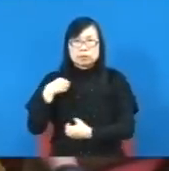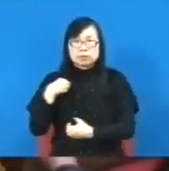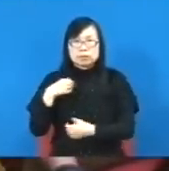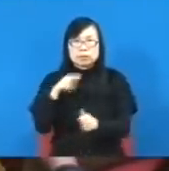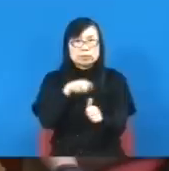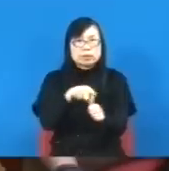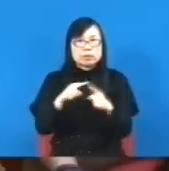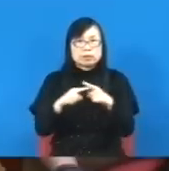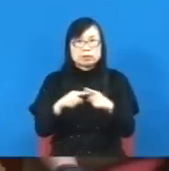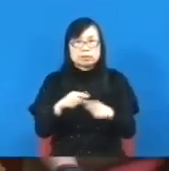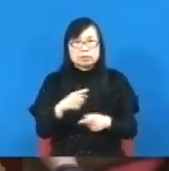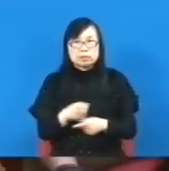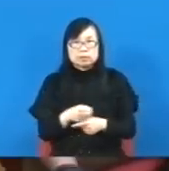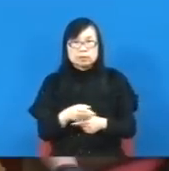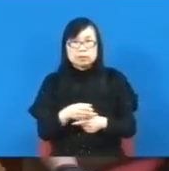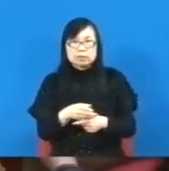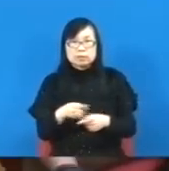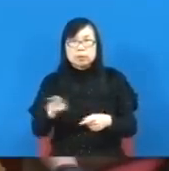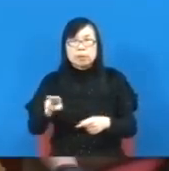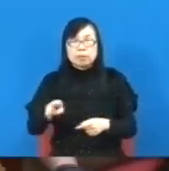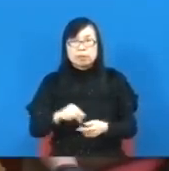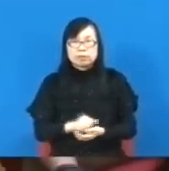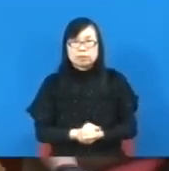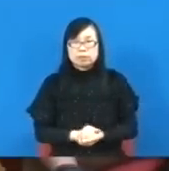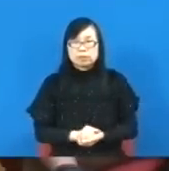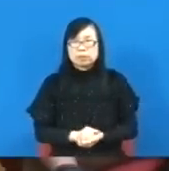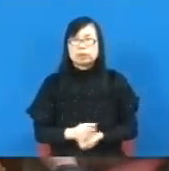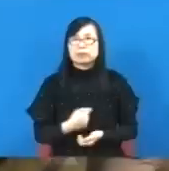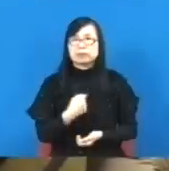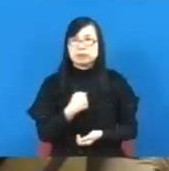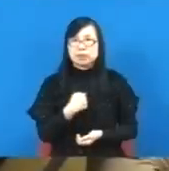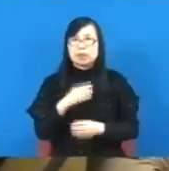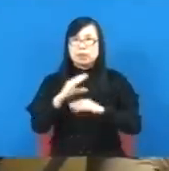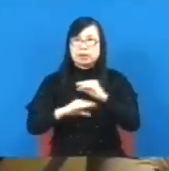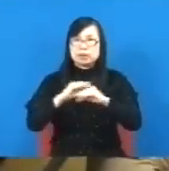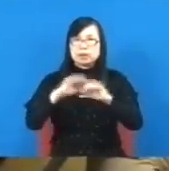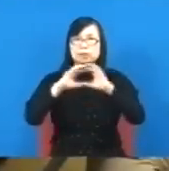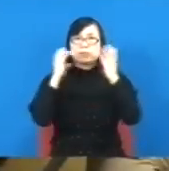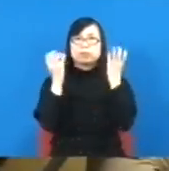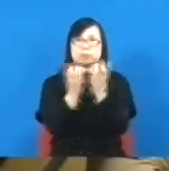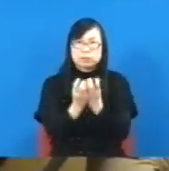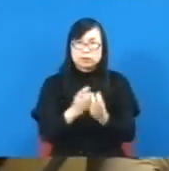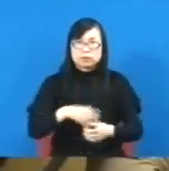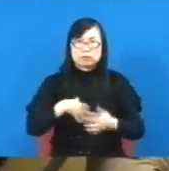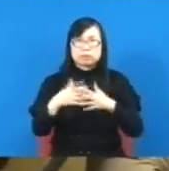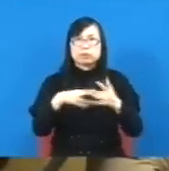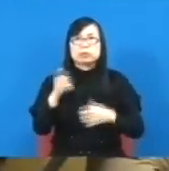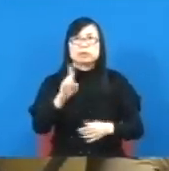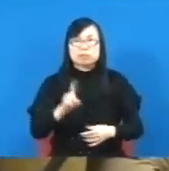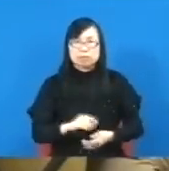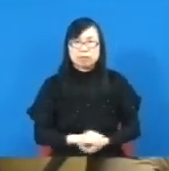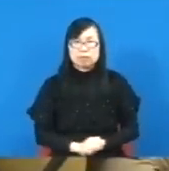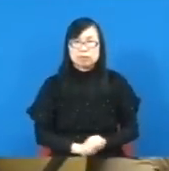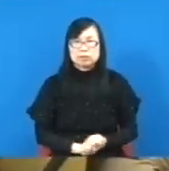係狗先，你建制派咁佢先至興啫嘛。我係咪建制派關你篤事啊？ 但佢真係講咗個 do 字